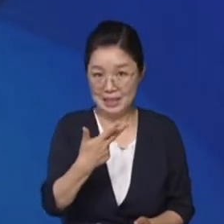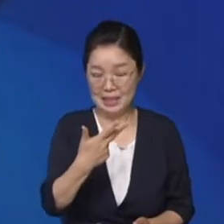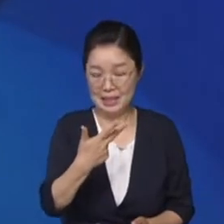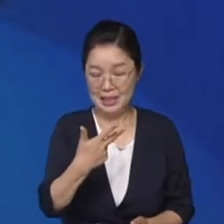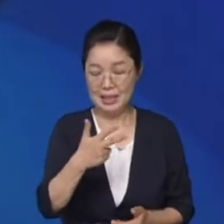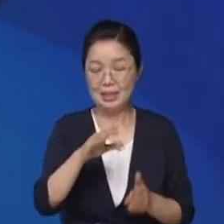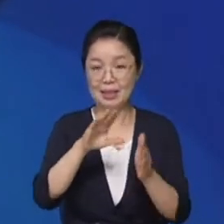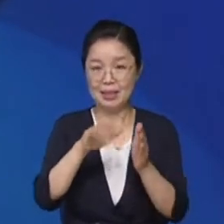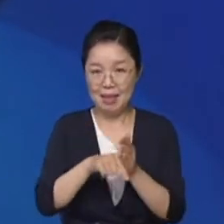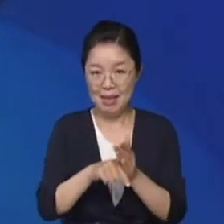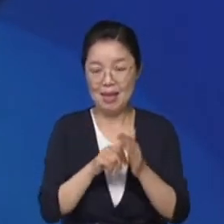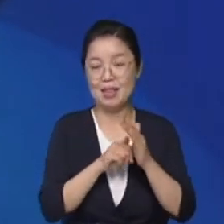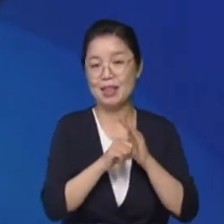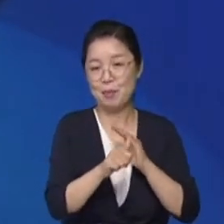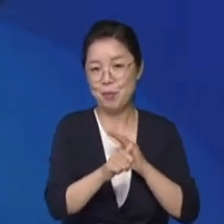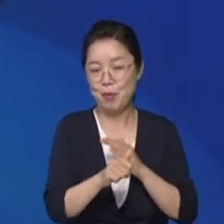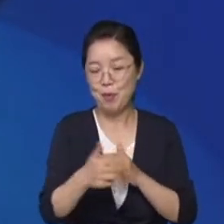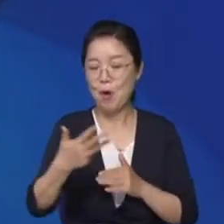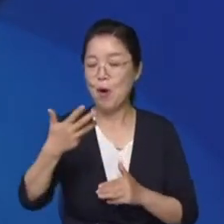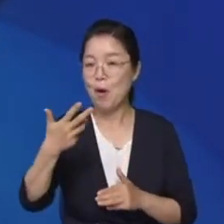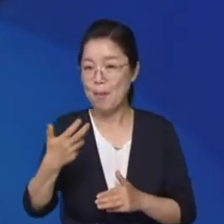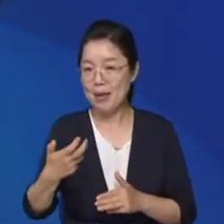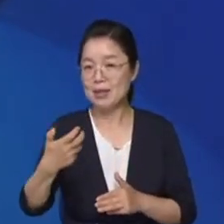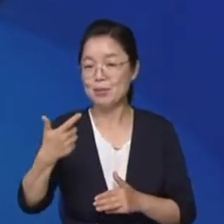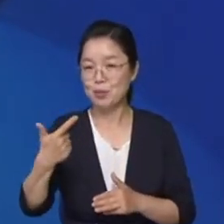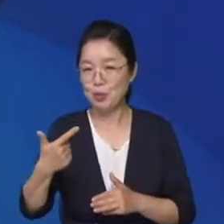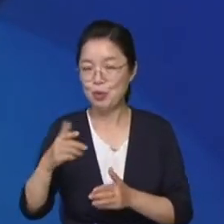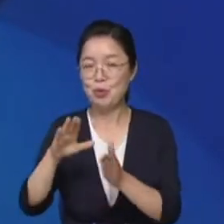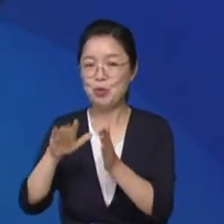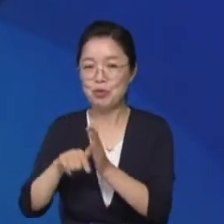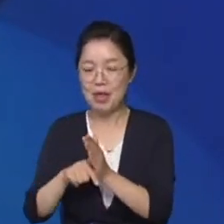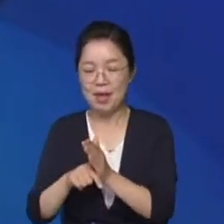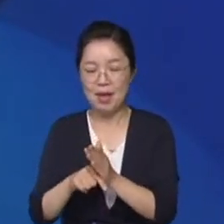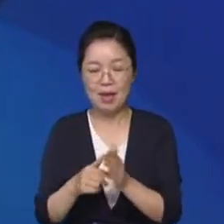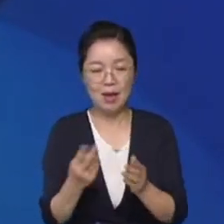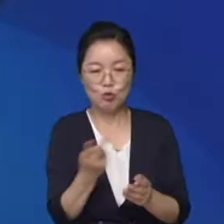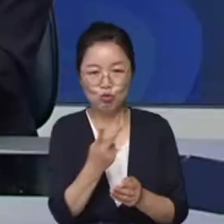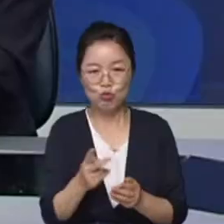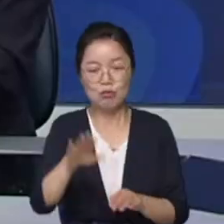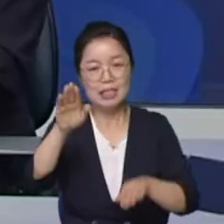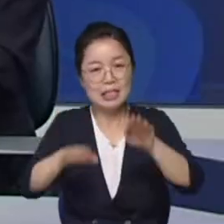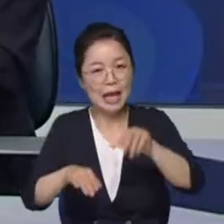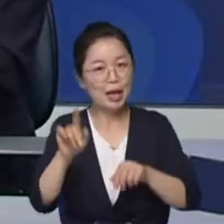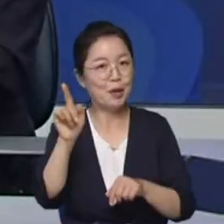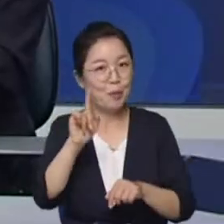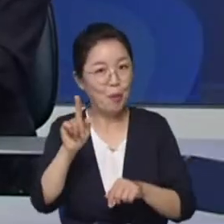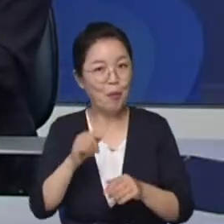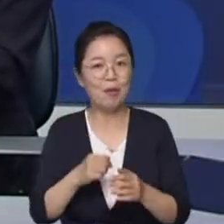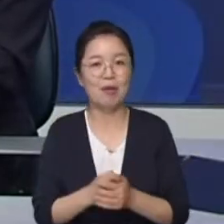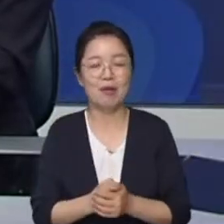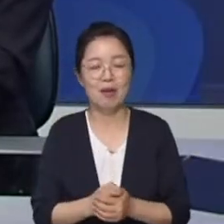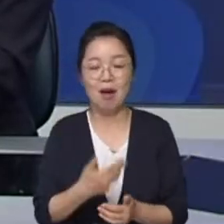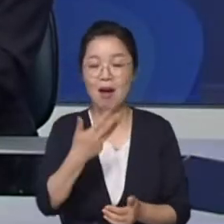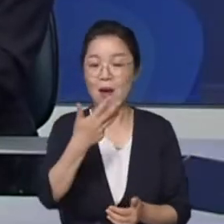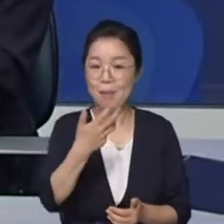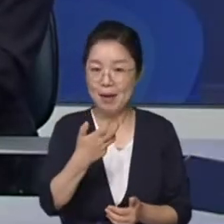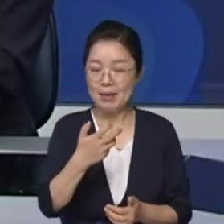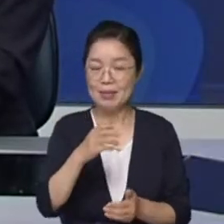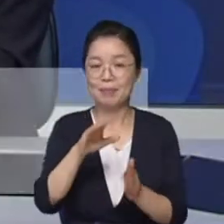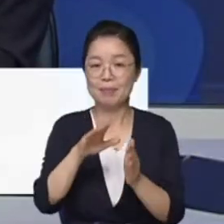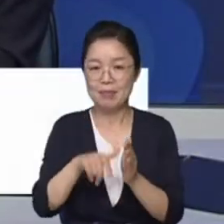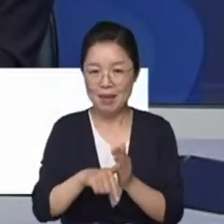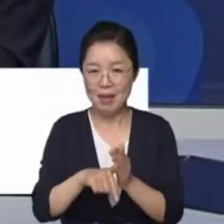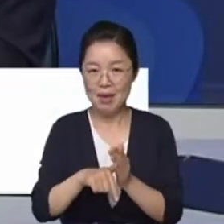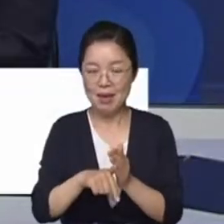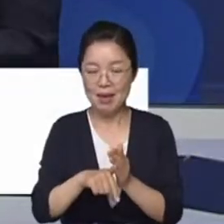이 97 세대와 86 세대 어떤 뭐 시대 정신의 차이점이 있을까요? 있습니다. 네. 우리 80년대 선배들은